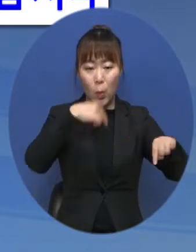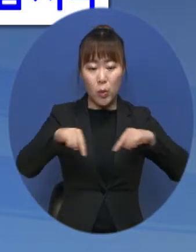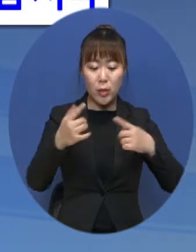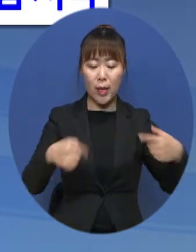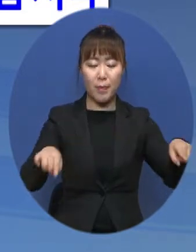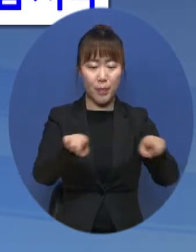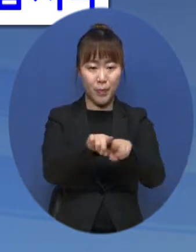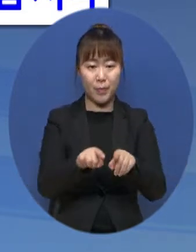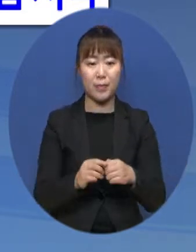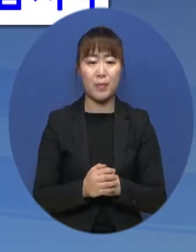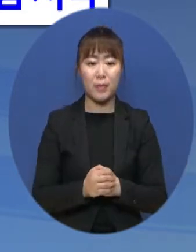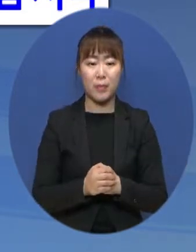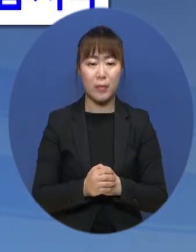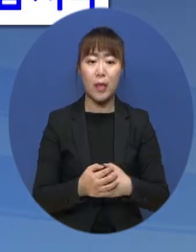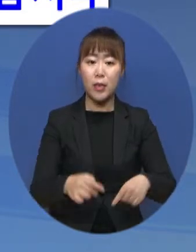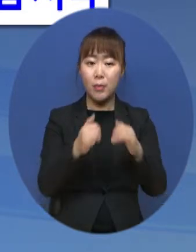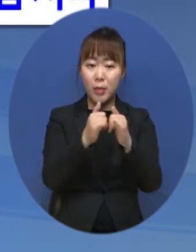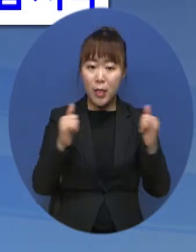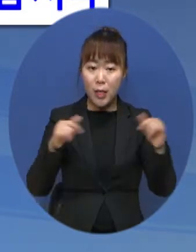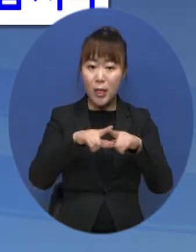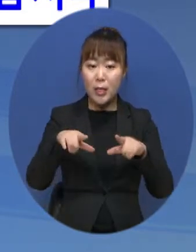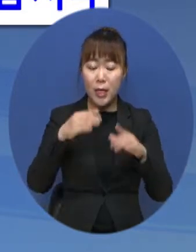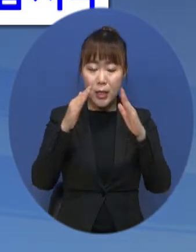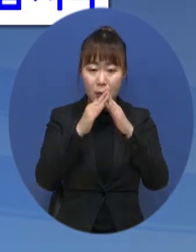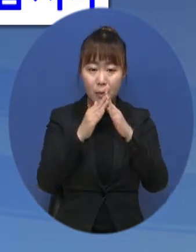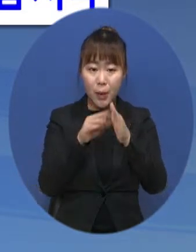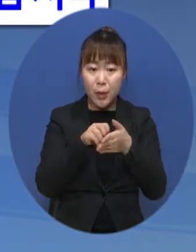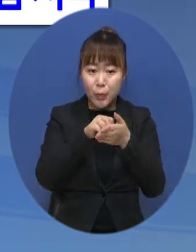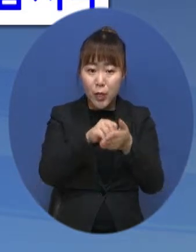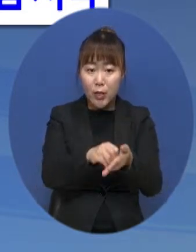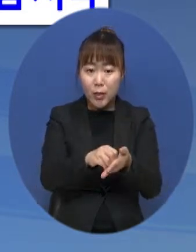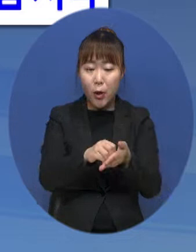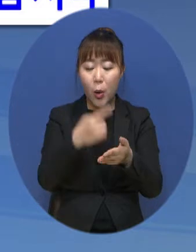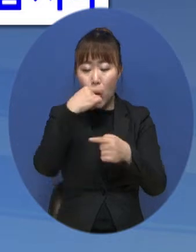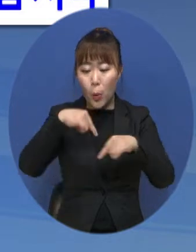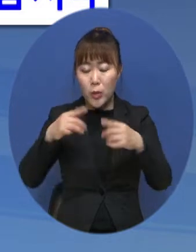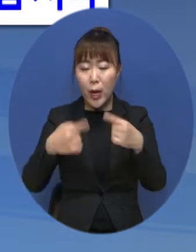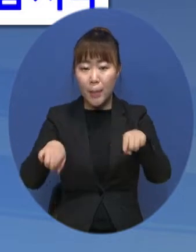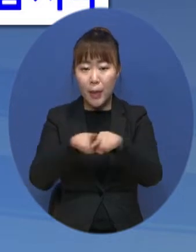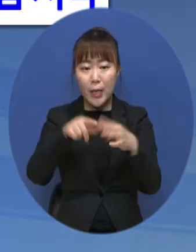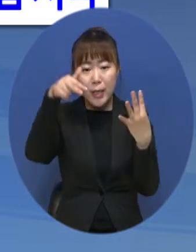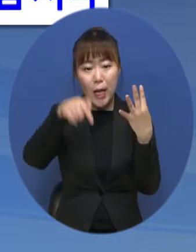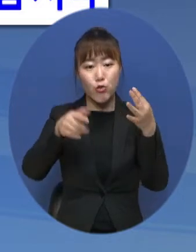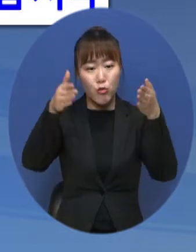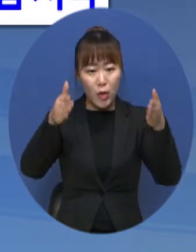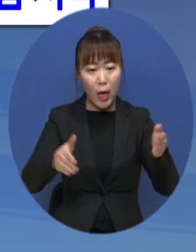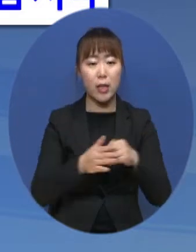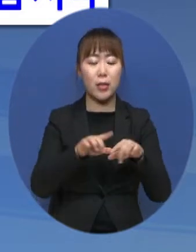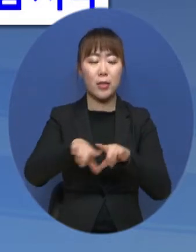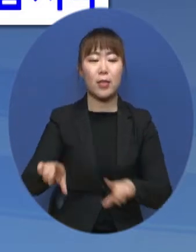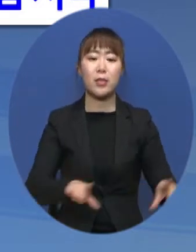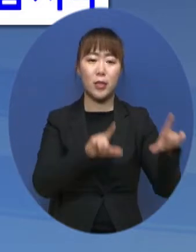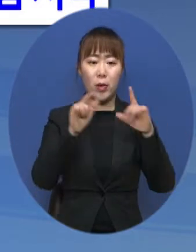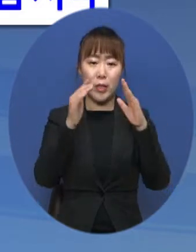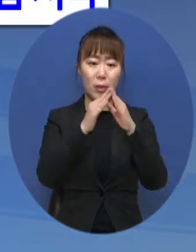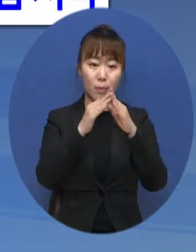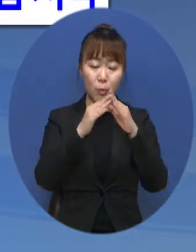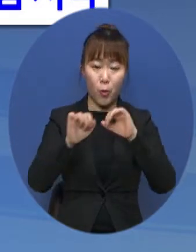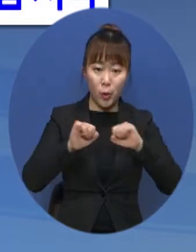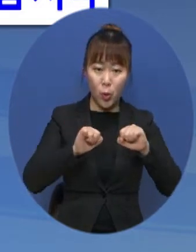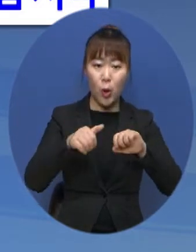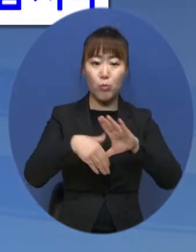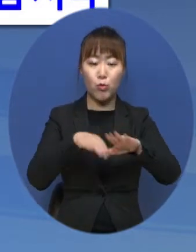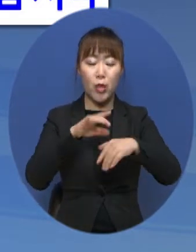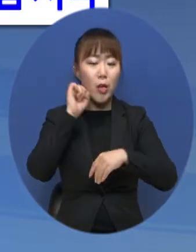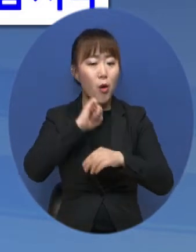함께합니다. 참여자는 일상홈에 입주해 일상생활 코치와 함께 4주간 일상생활과 가사활동, 문화,